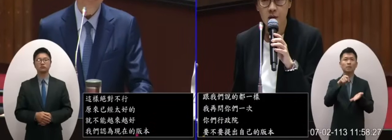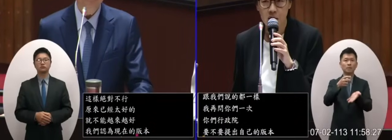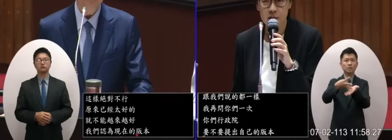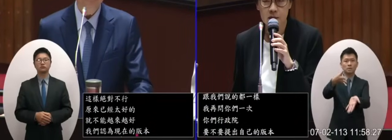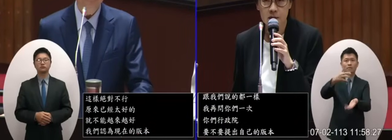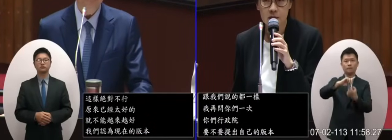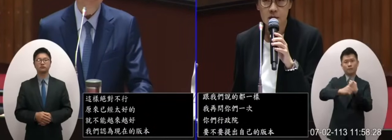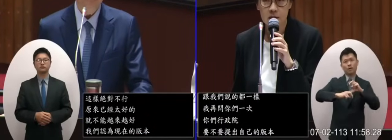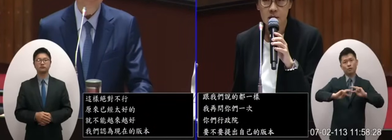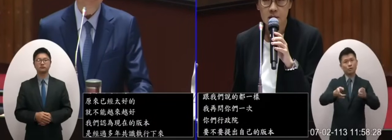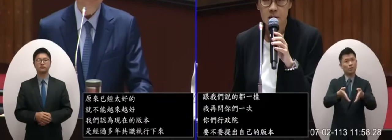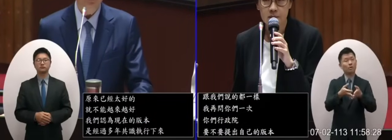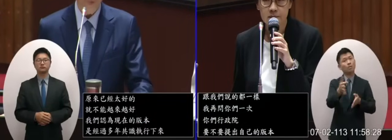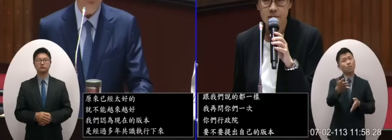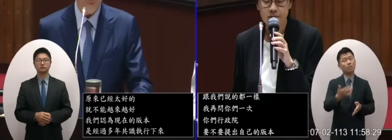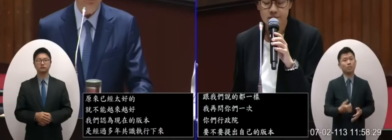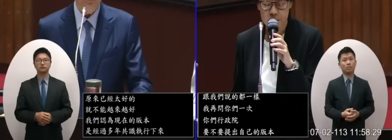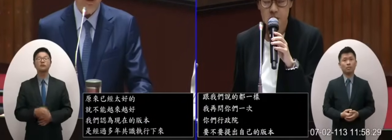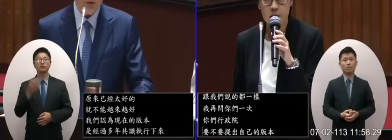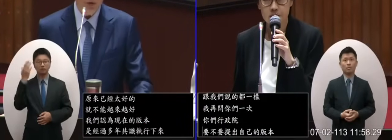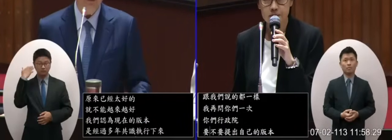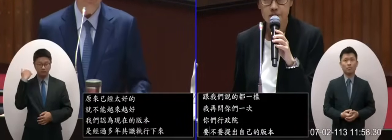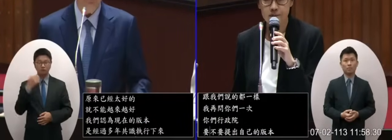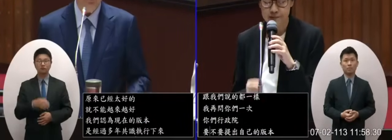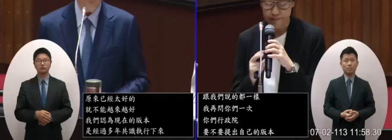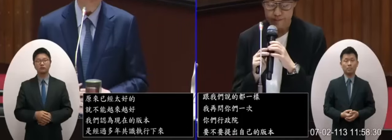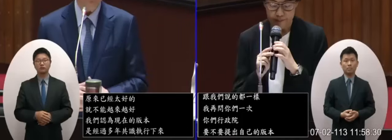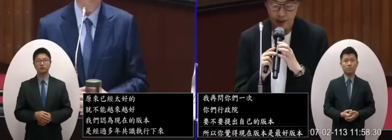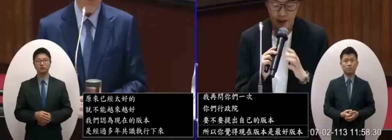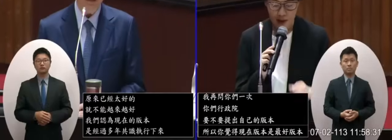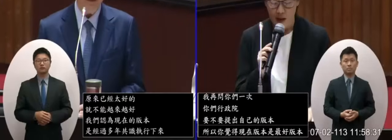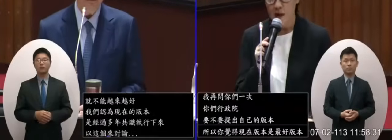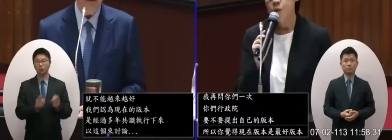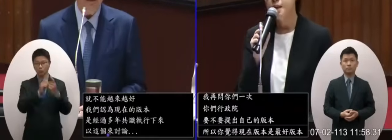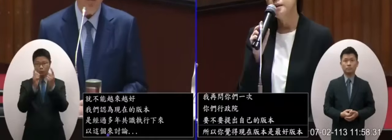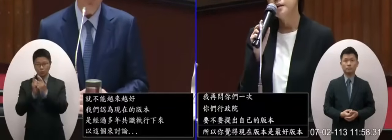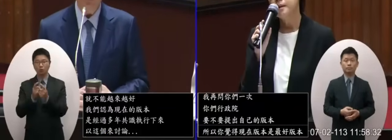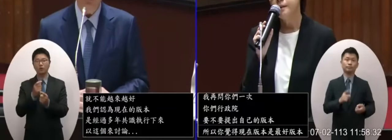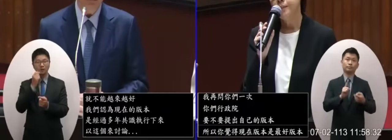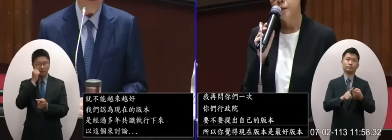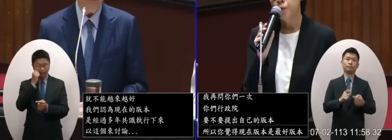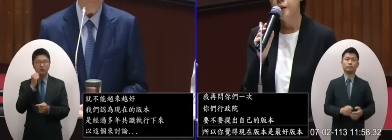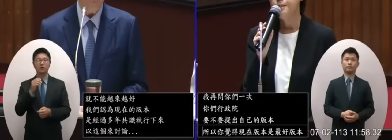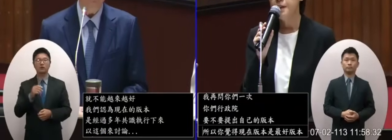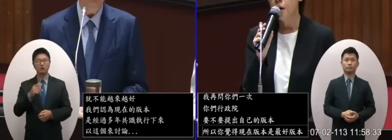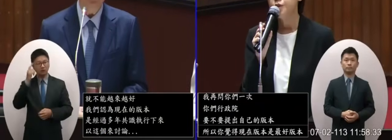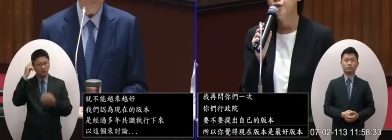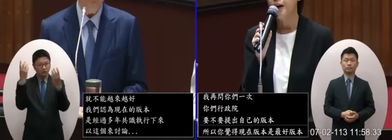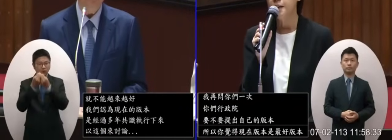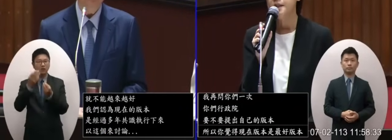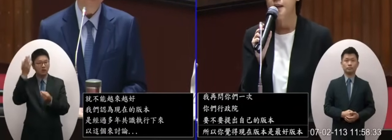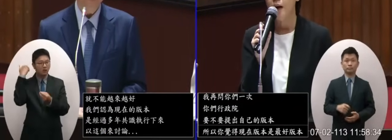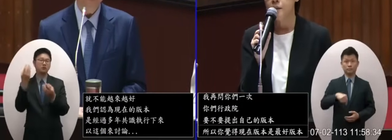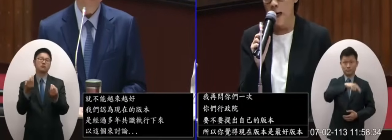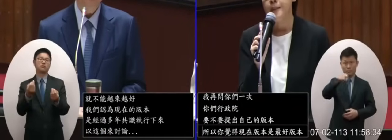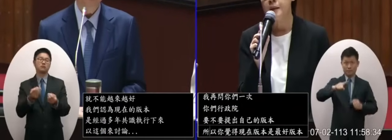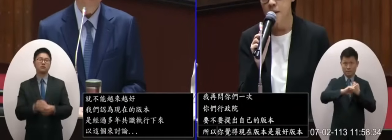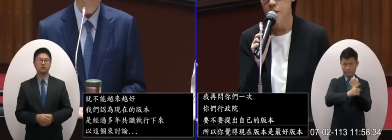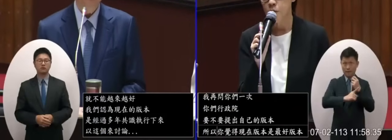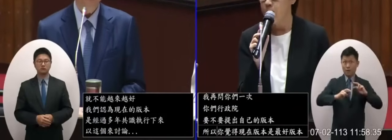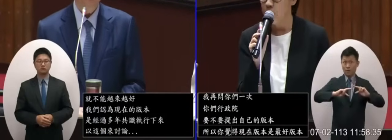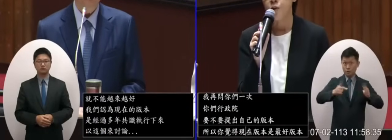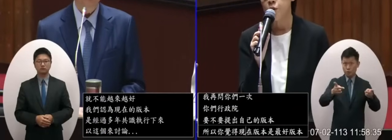的修法案？ 过去 是、 所以他都遇到了相当的困难， 所以 共识无法达成， 所以你们要修法的立场